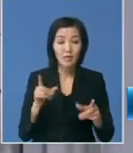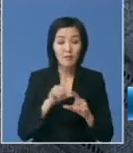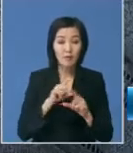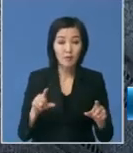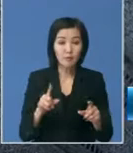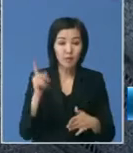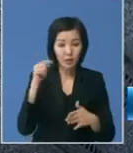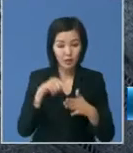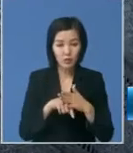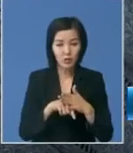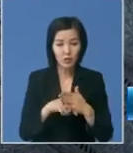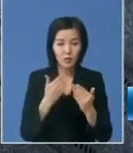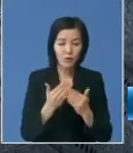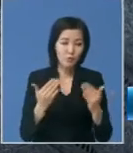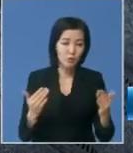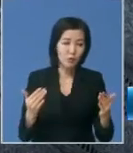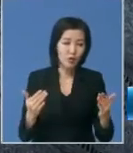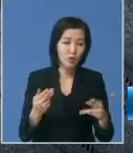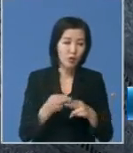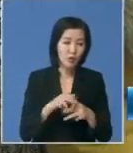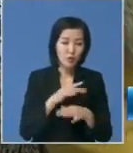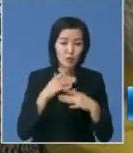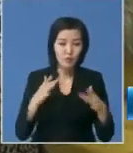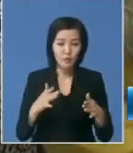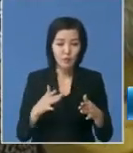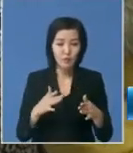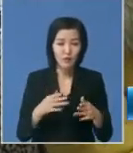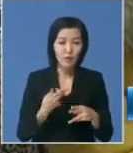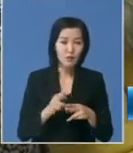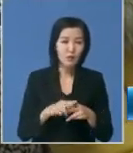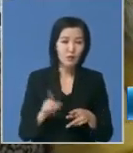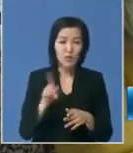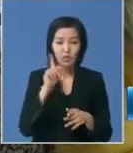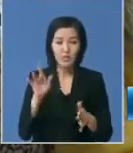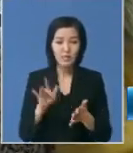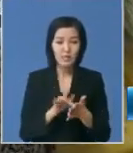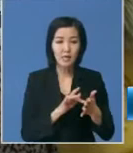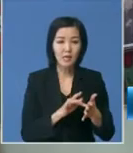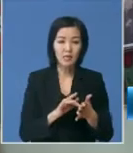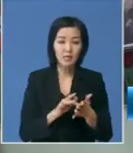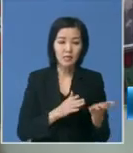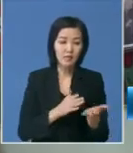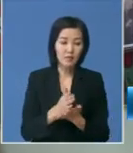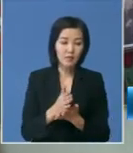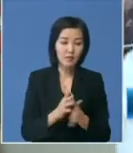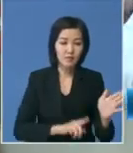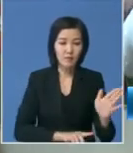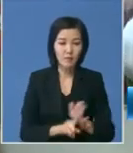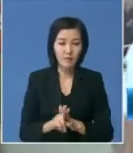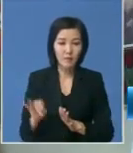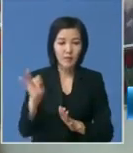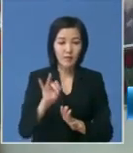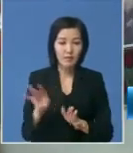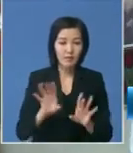боп көрінгенімен, іші тарихи жауһарларға толы. Сондықтан болар, жас саяхатшылар кіреберістен бастап, тарихтан сыр